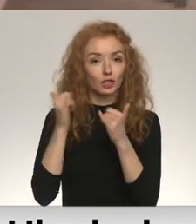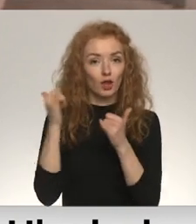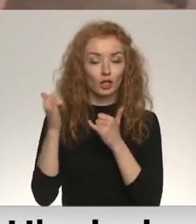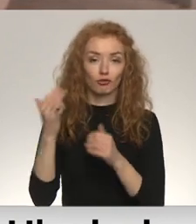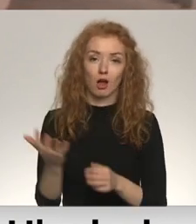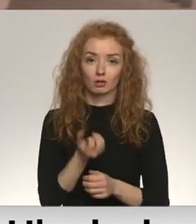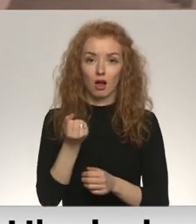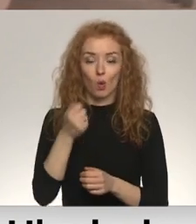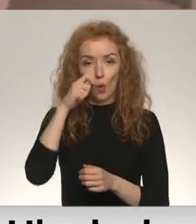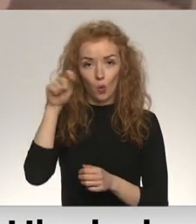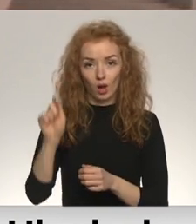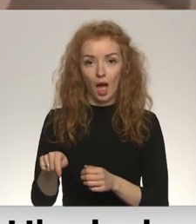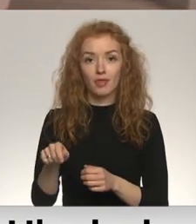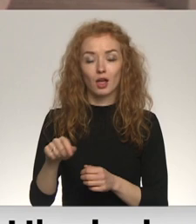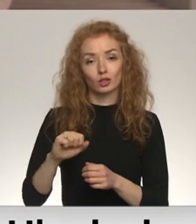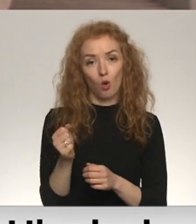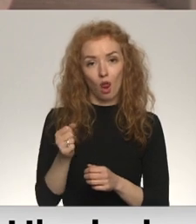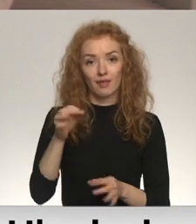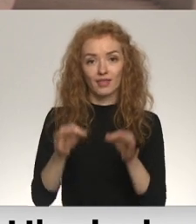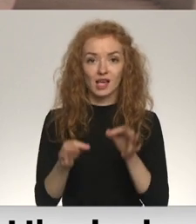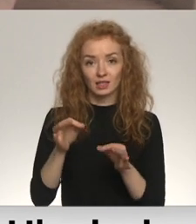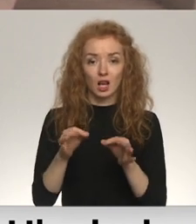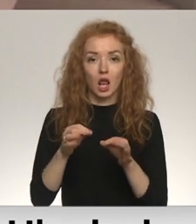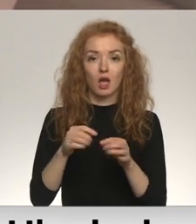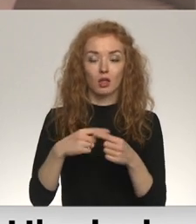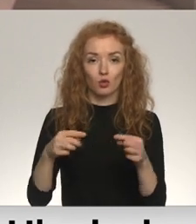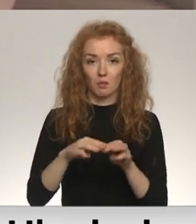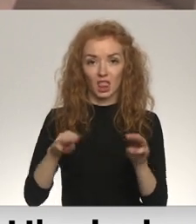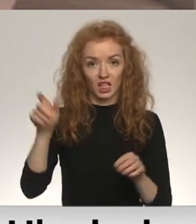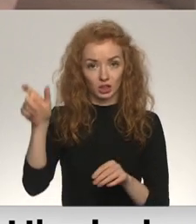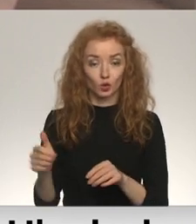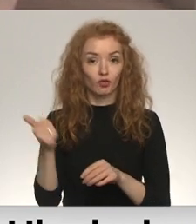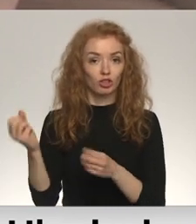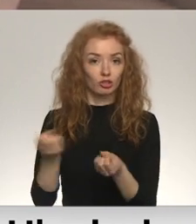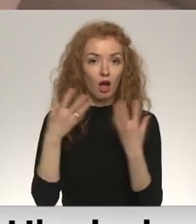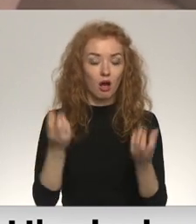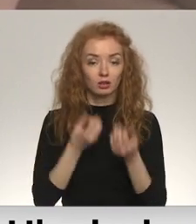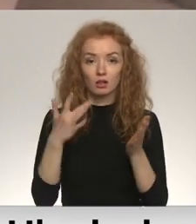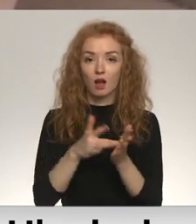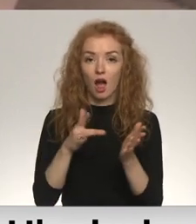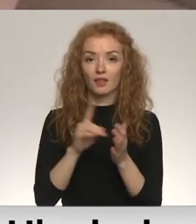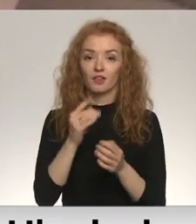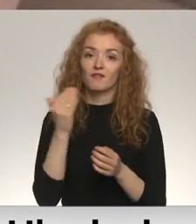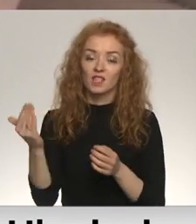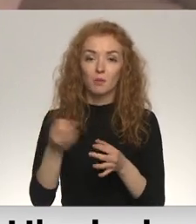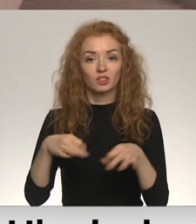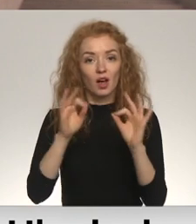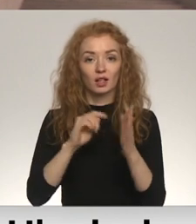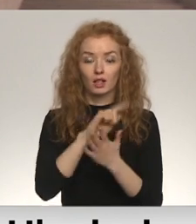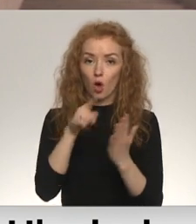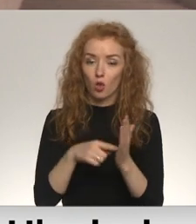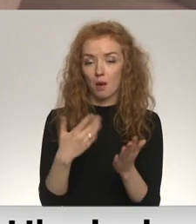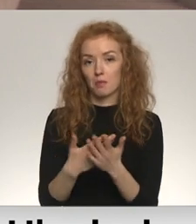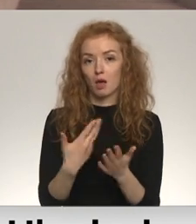ar Ukrainas kolēģi tieslietu ministru, un viņš izstāstīja, kādi viņam ir svarīgas jautājumi. Piemēram,